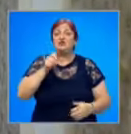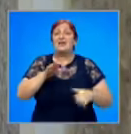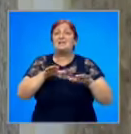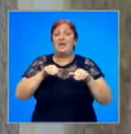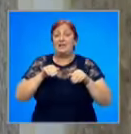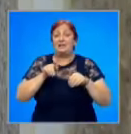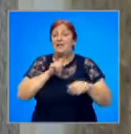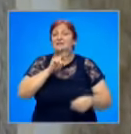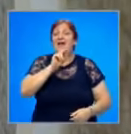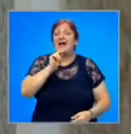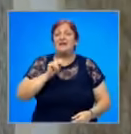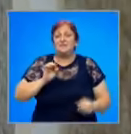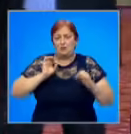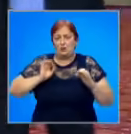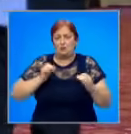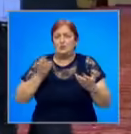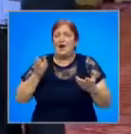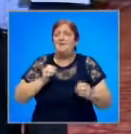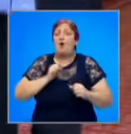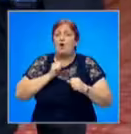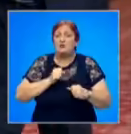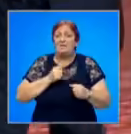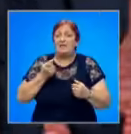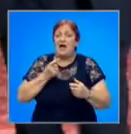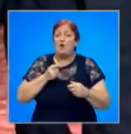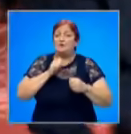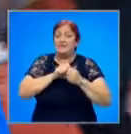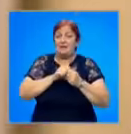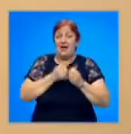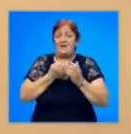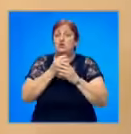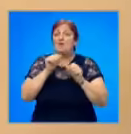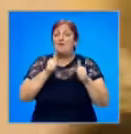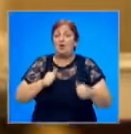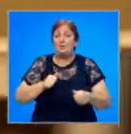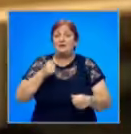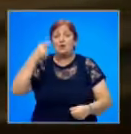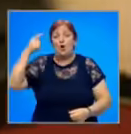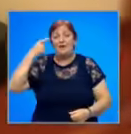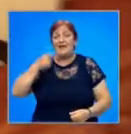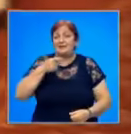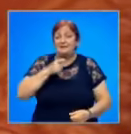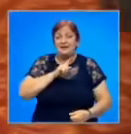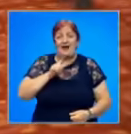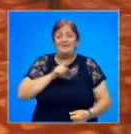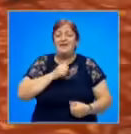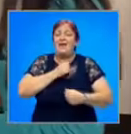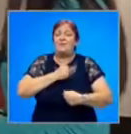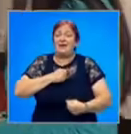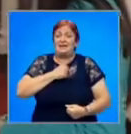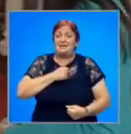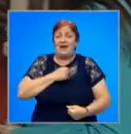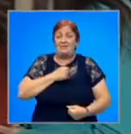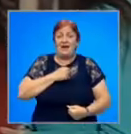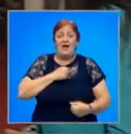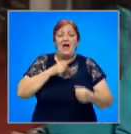46-тият парламент не казват категорично какво очакват, ако се създаде нова формация. Но идеята за такава не ги притеснява.